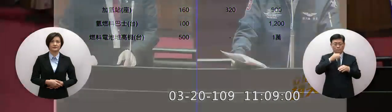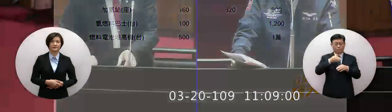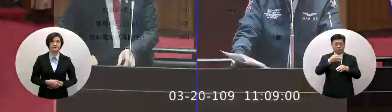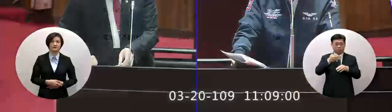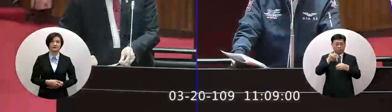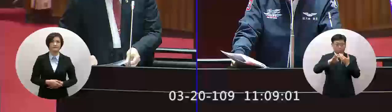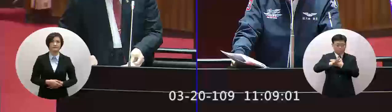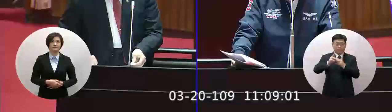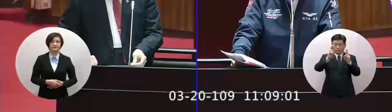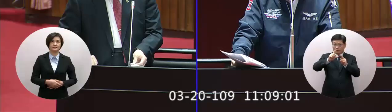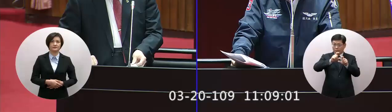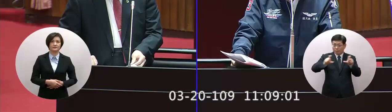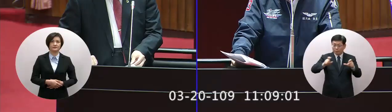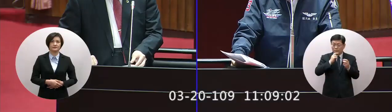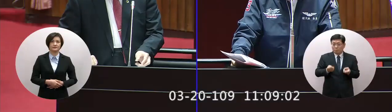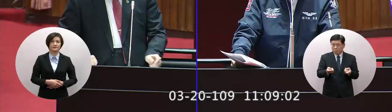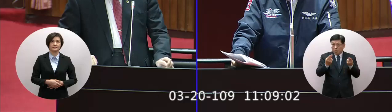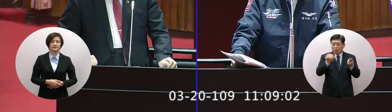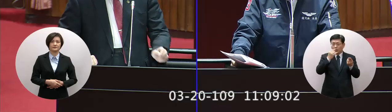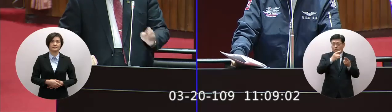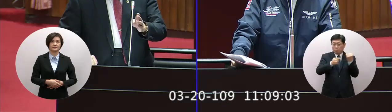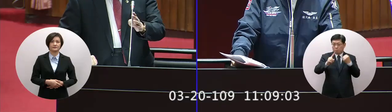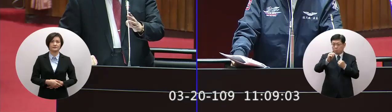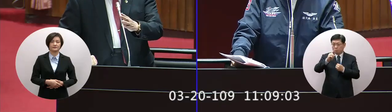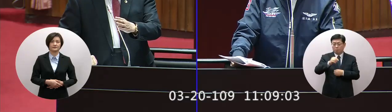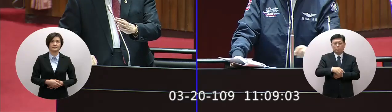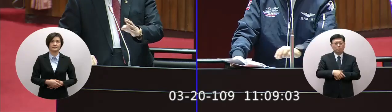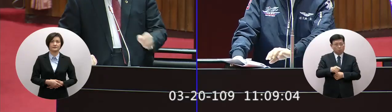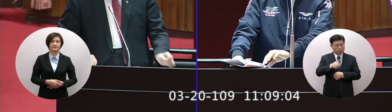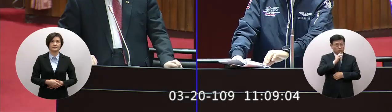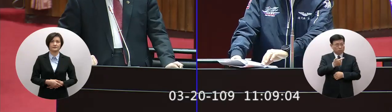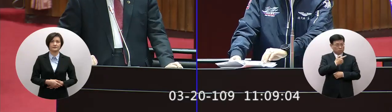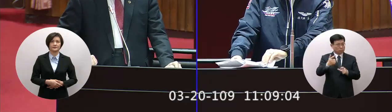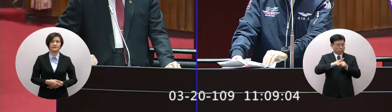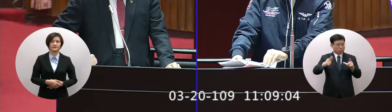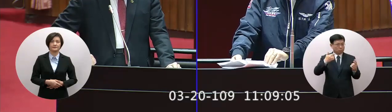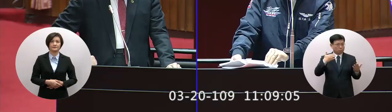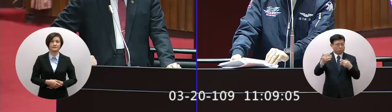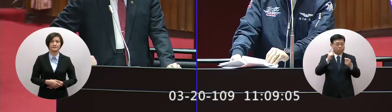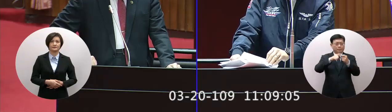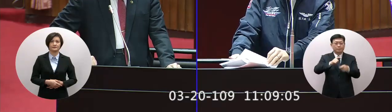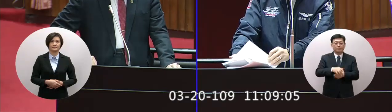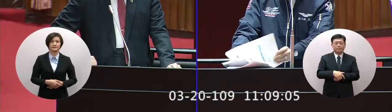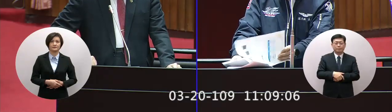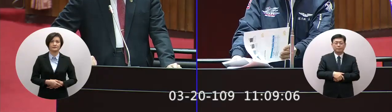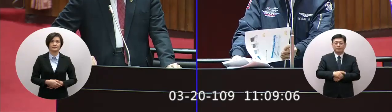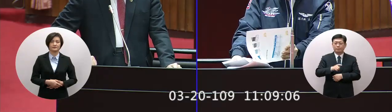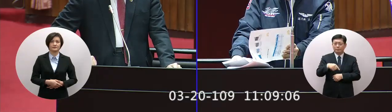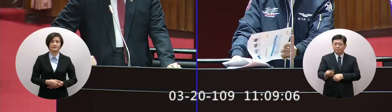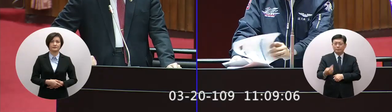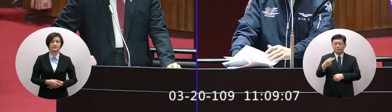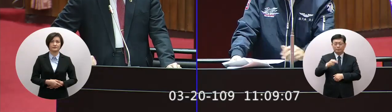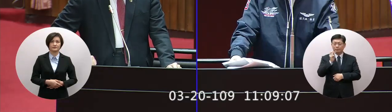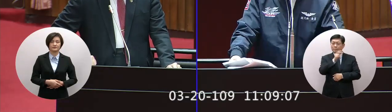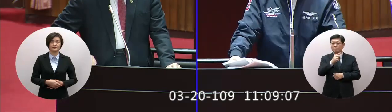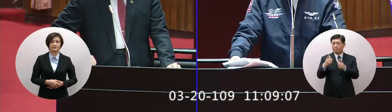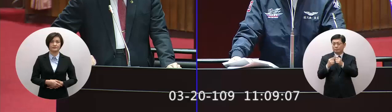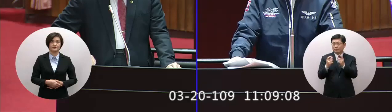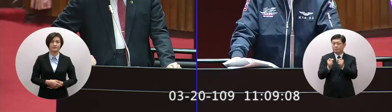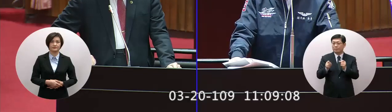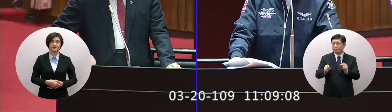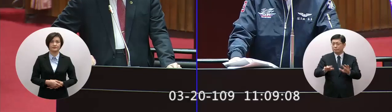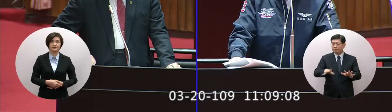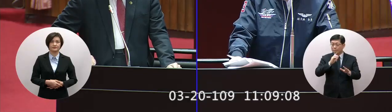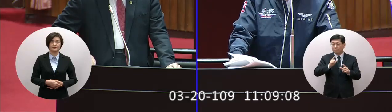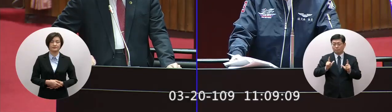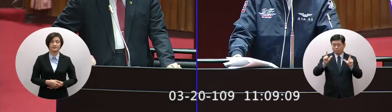那燃料电池堆高机可以达到10000台，那这个是一个很明确的目标。那甚至呢，我们也有看到说，日本他们在